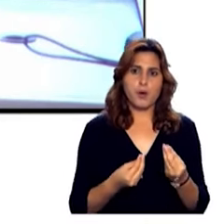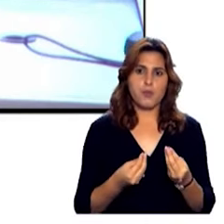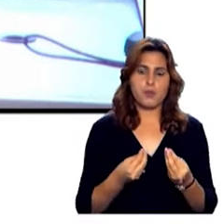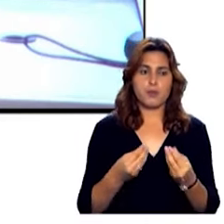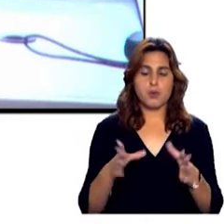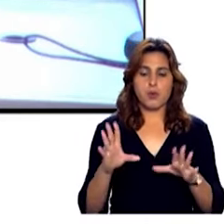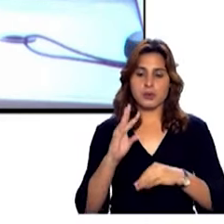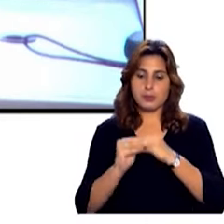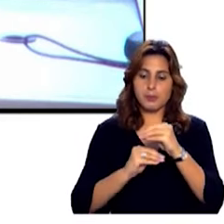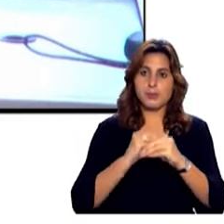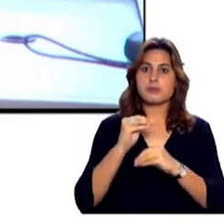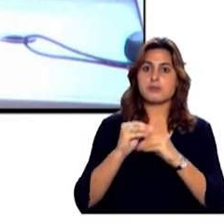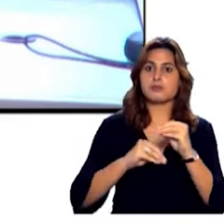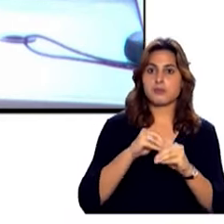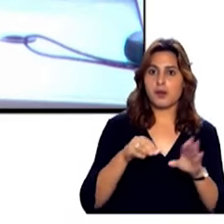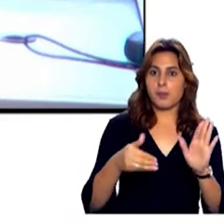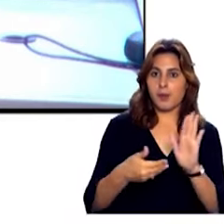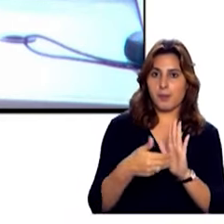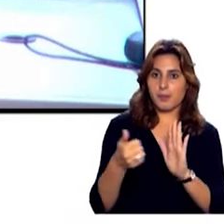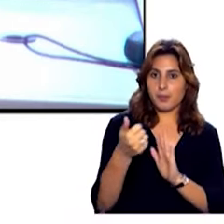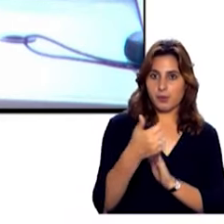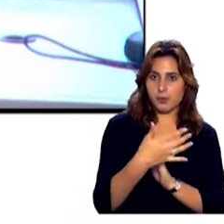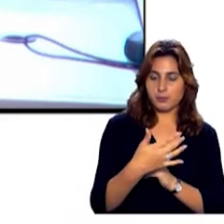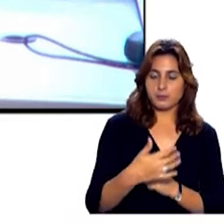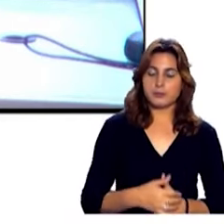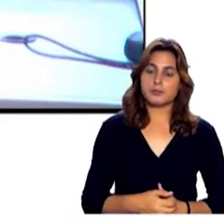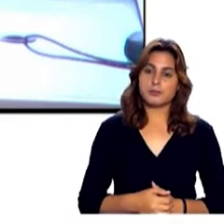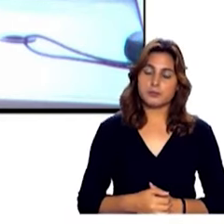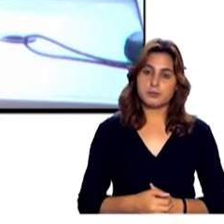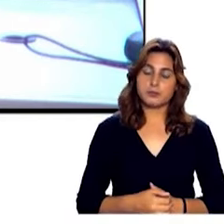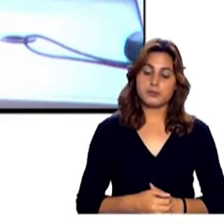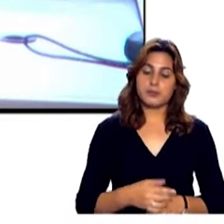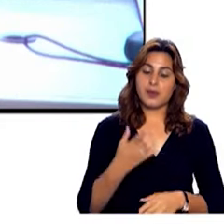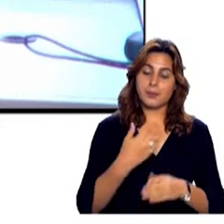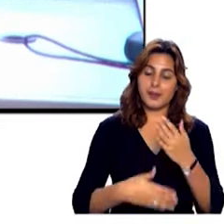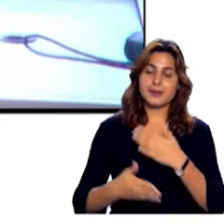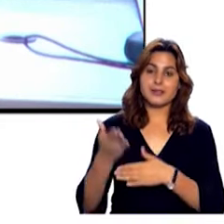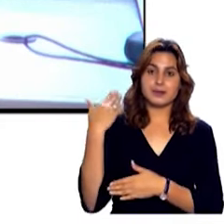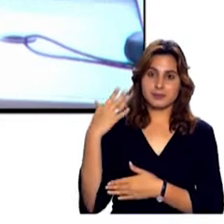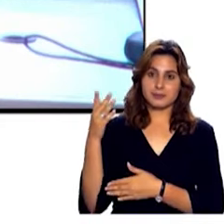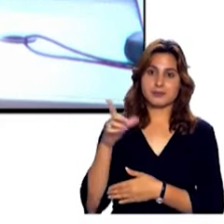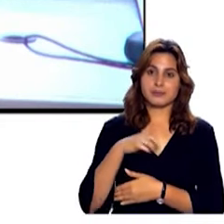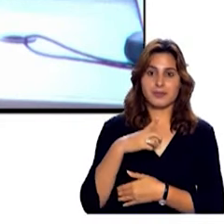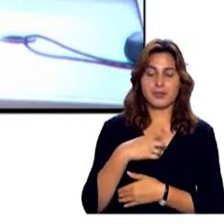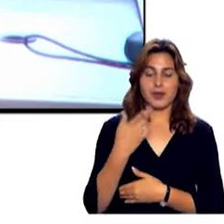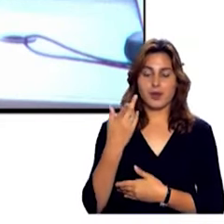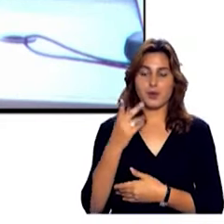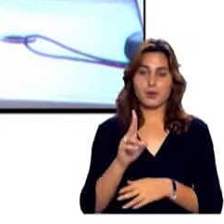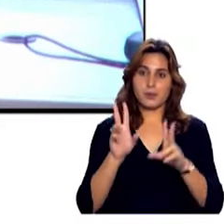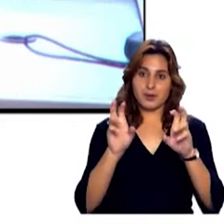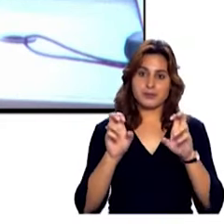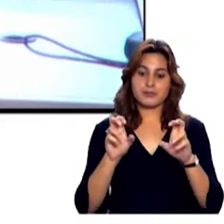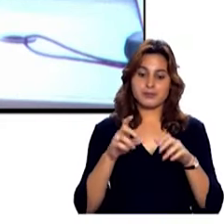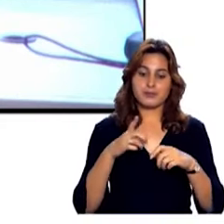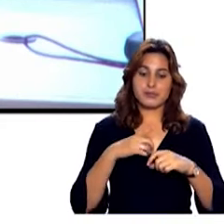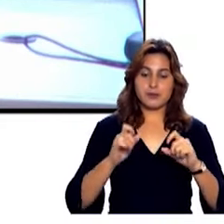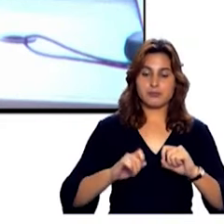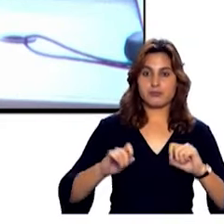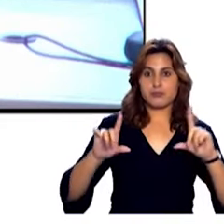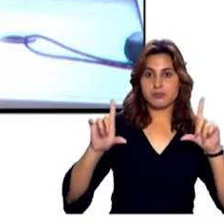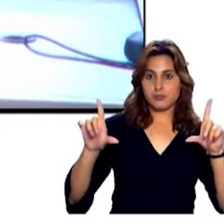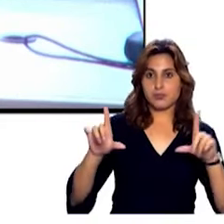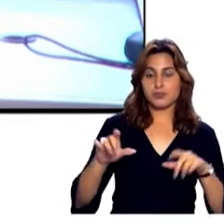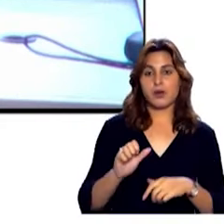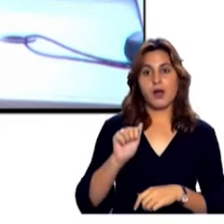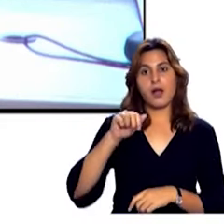mis à l'écran une citation d'un magistrat Antoine garapon qui le présente parfaitement ET qui souligne le fait